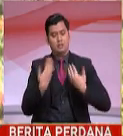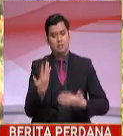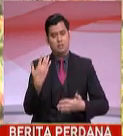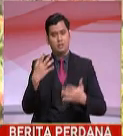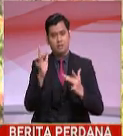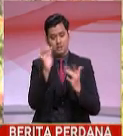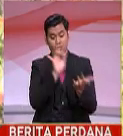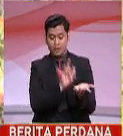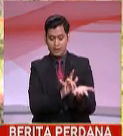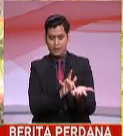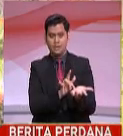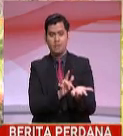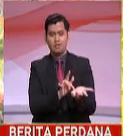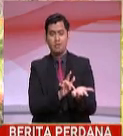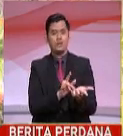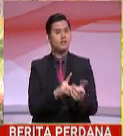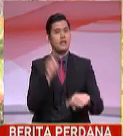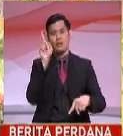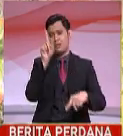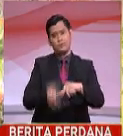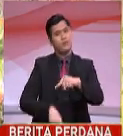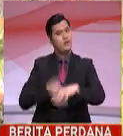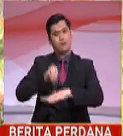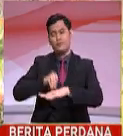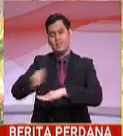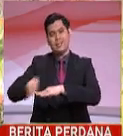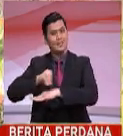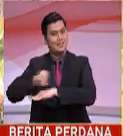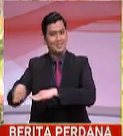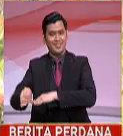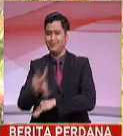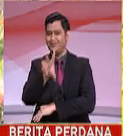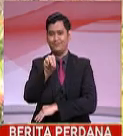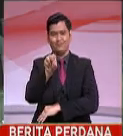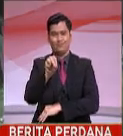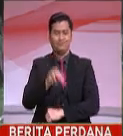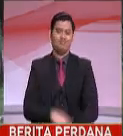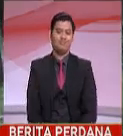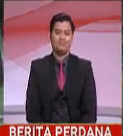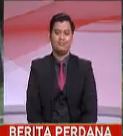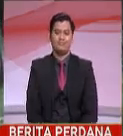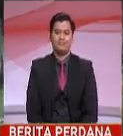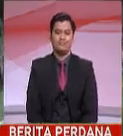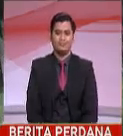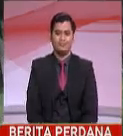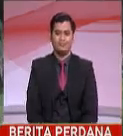menjangkiti anda. Azri Ahmad Mustafa Hadi, Berita RTM.